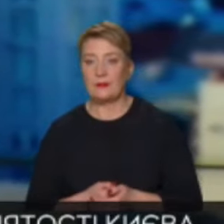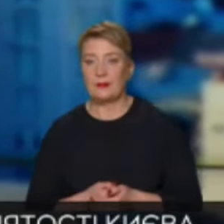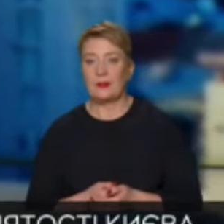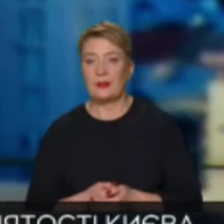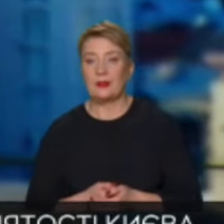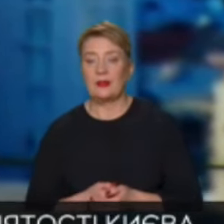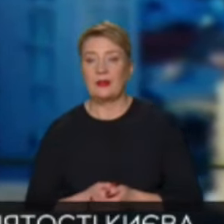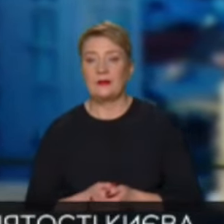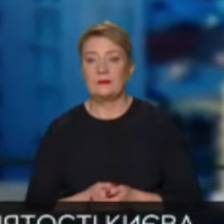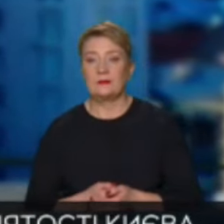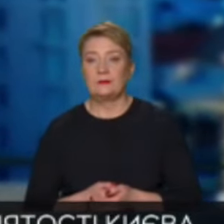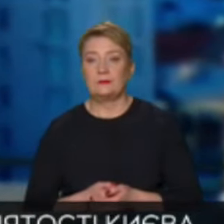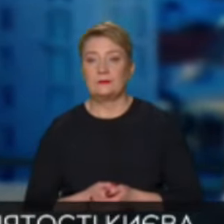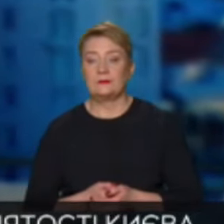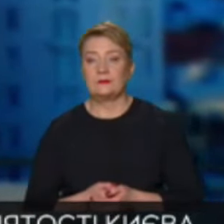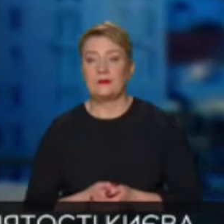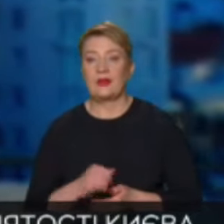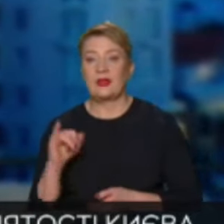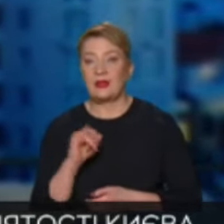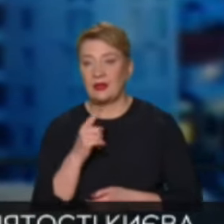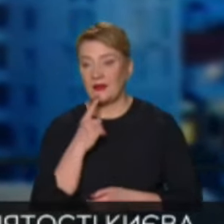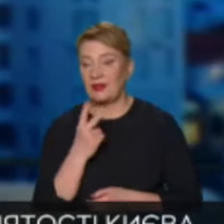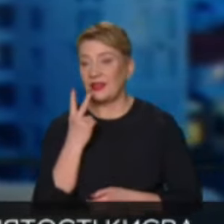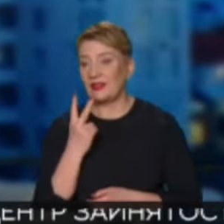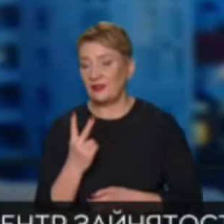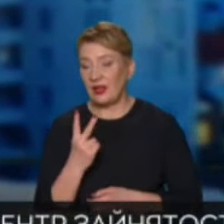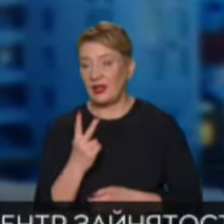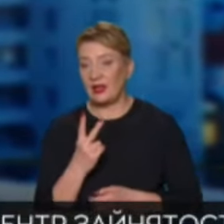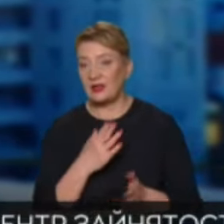нічого такого не подумали. Ну, кажу, два диктаторські режими завжди знайдуть собі спільну мову.